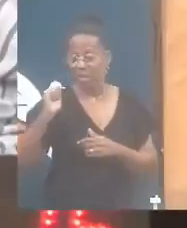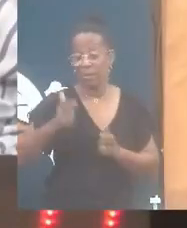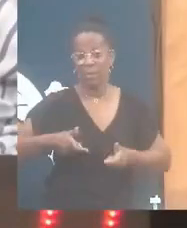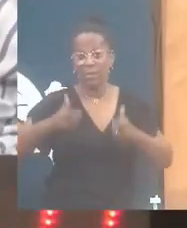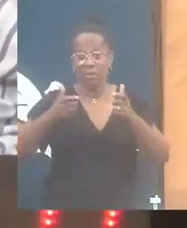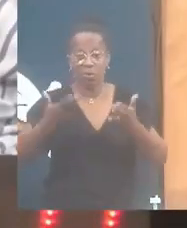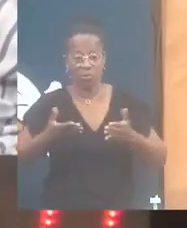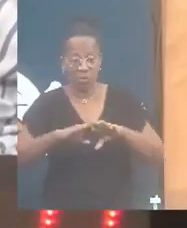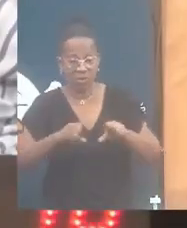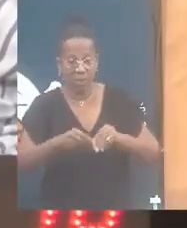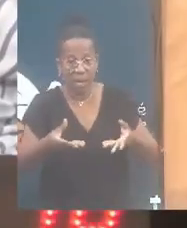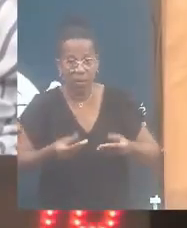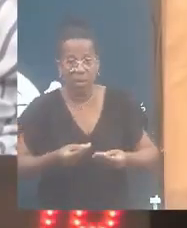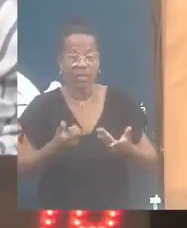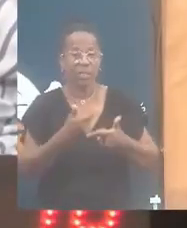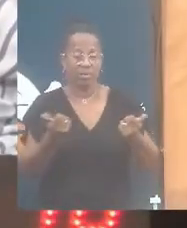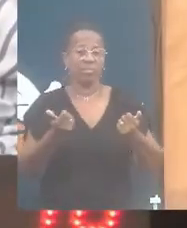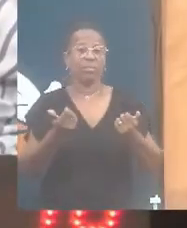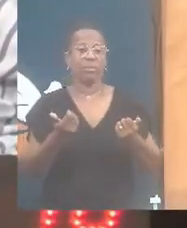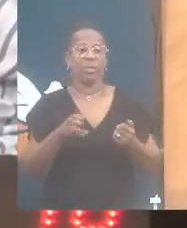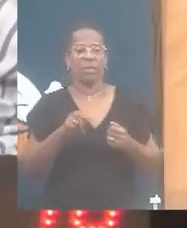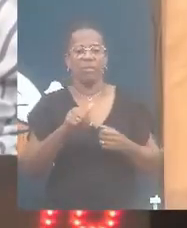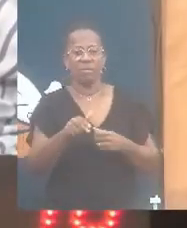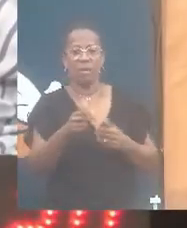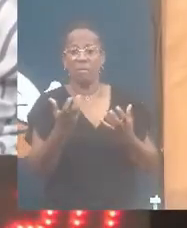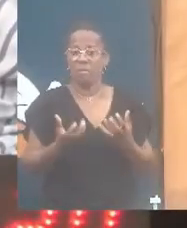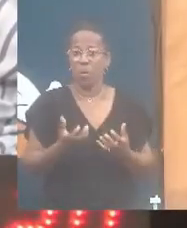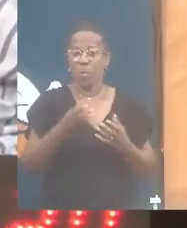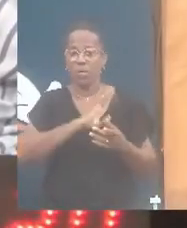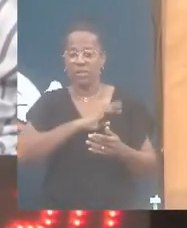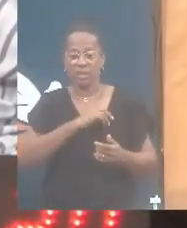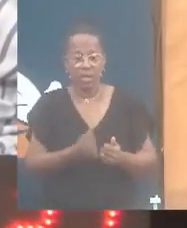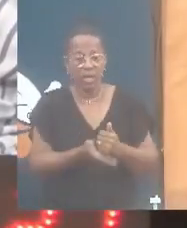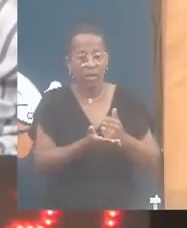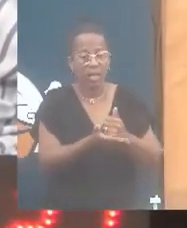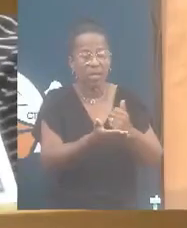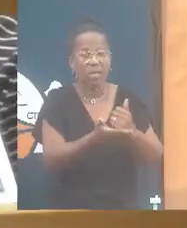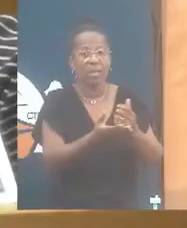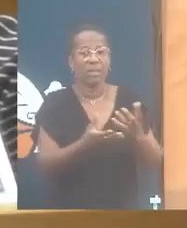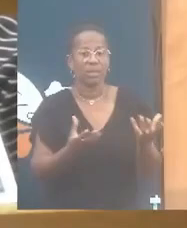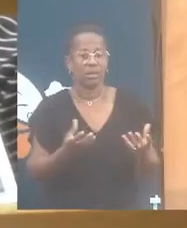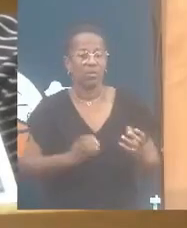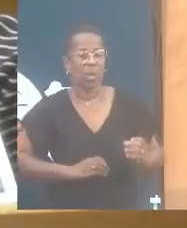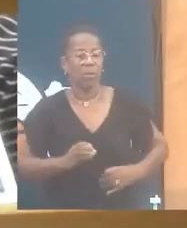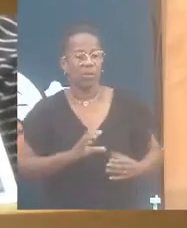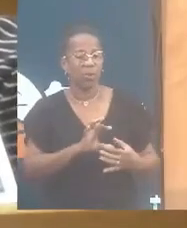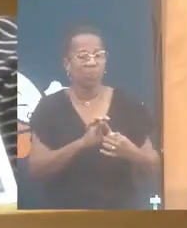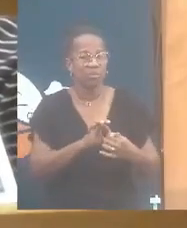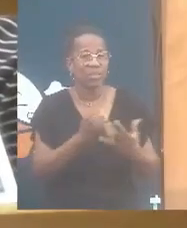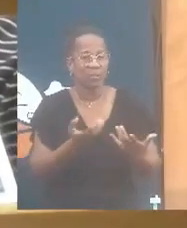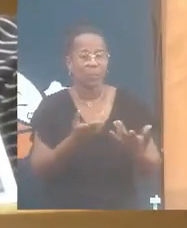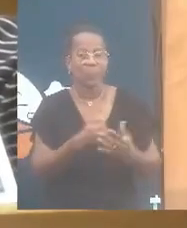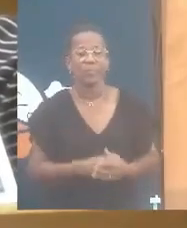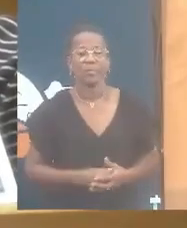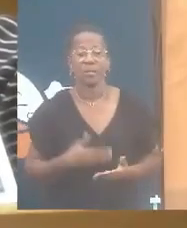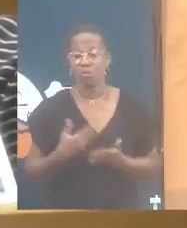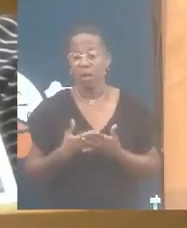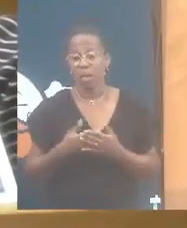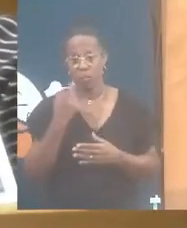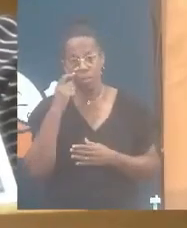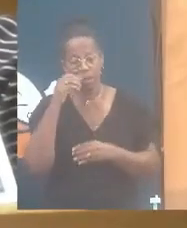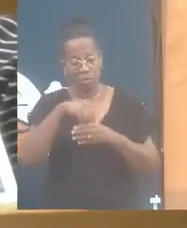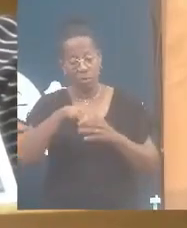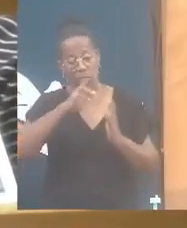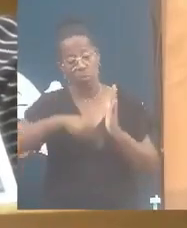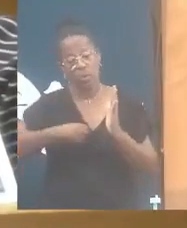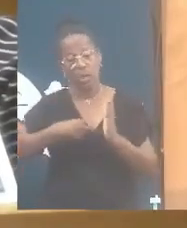c'est les familles d'accueil, mais on va prétendre aller porter la collaboration. Donc, voilà ce que je constate dans le contrat